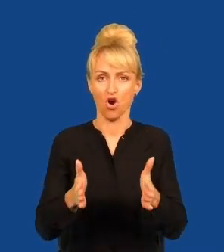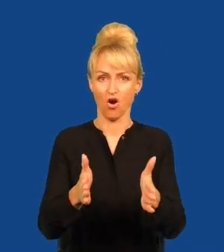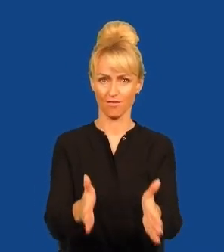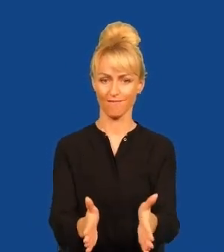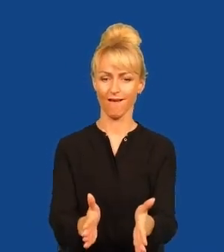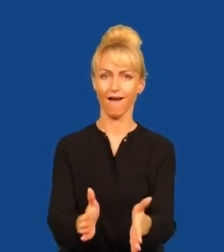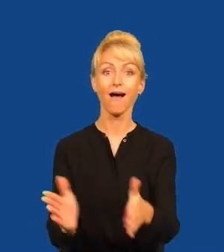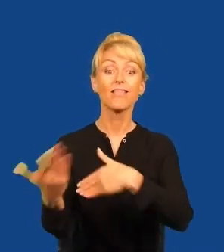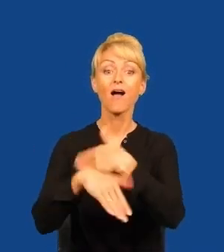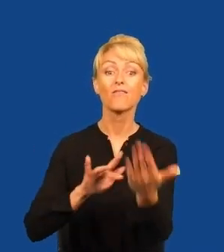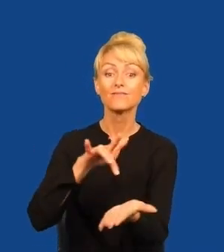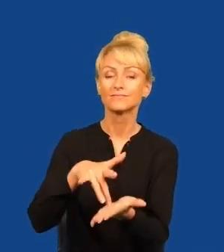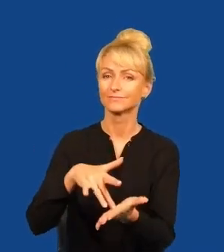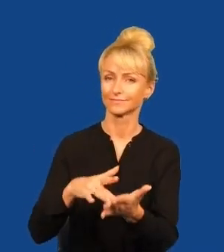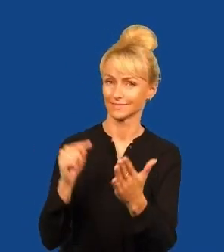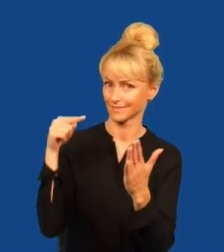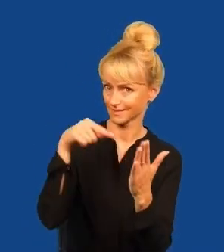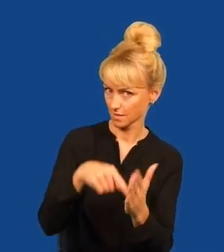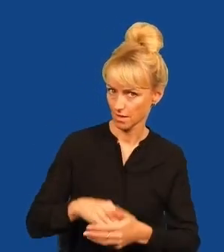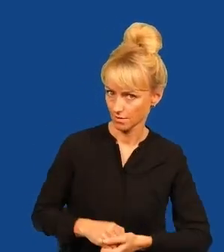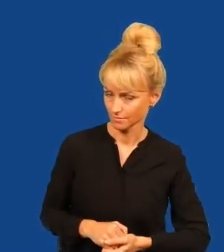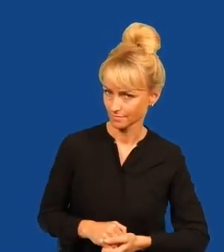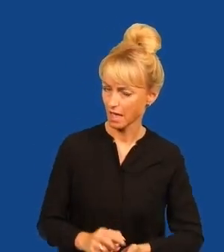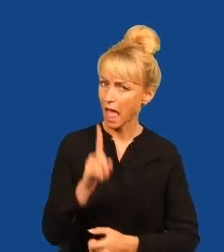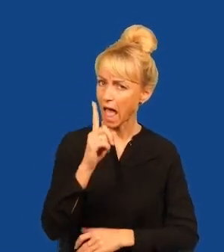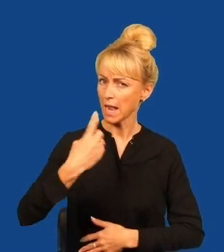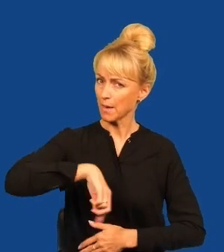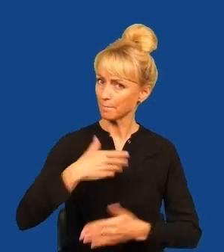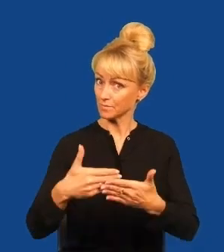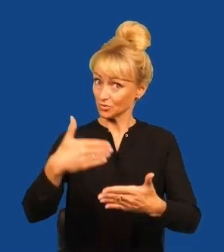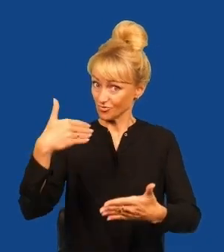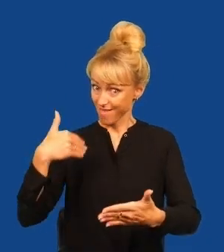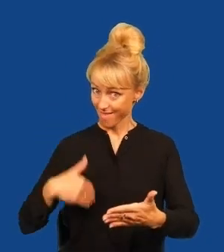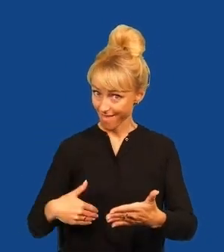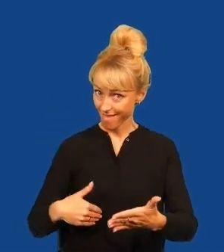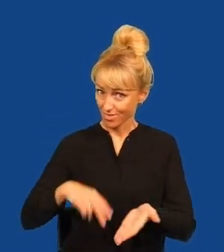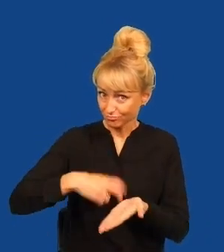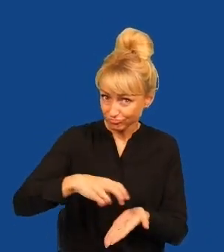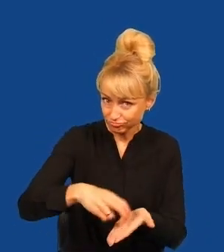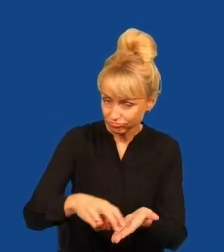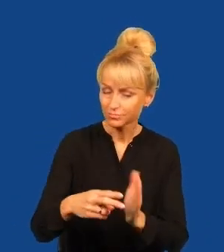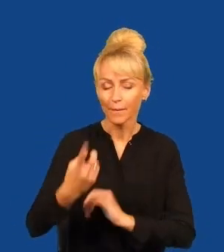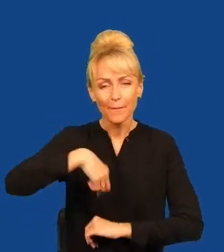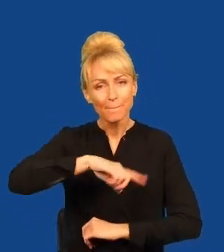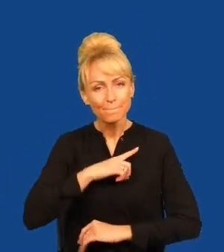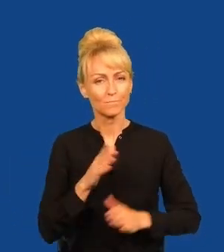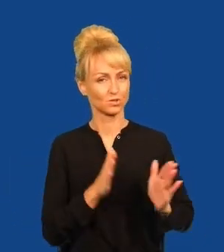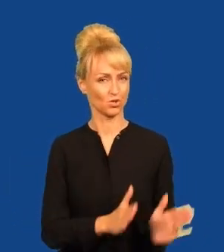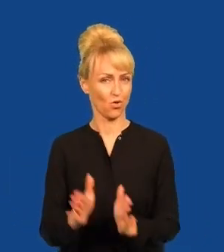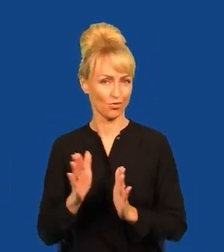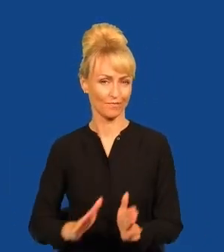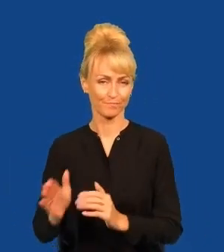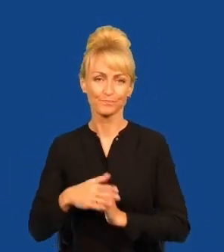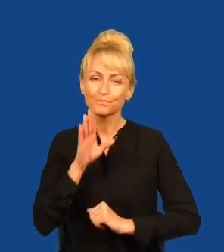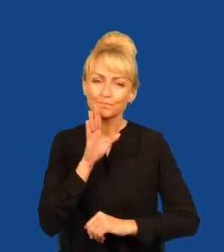wyruszymy w taką podróż, o której mówił Wiktor, lubimy się do niej dobrze przygotować. Sprawdzamy sobie różne oferty, pakujemy